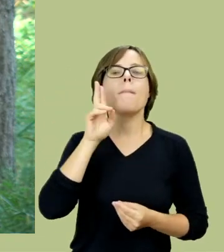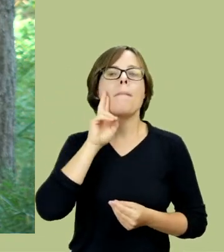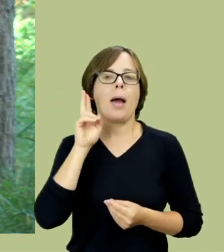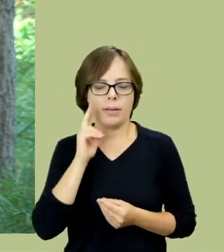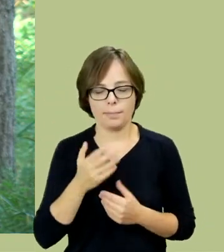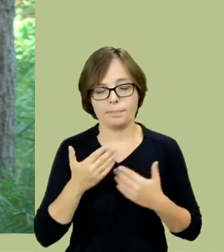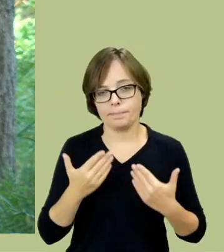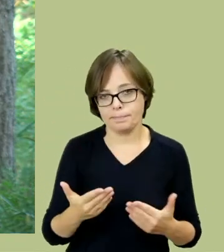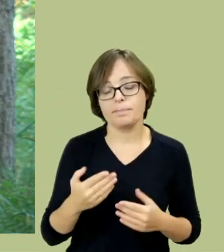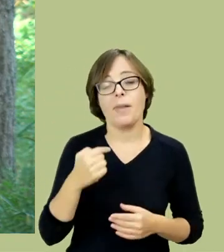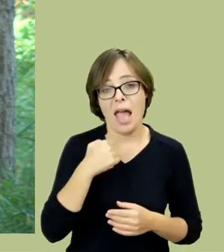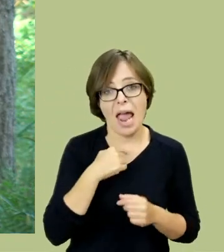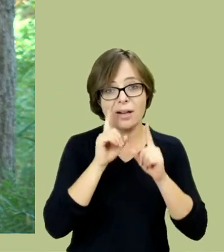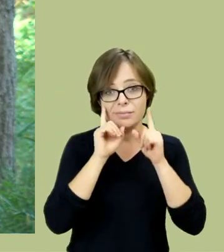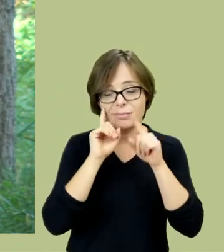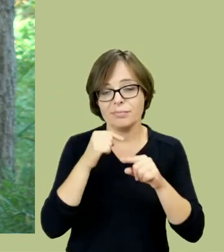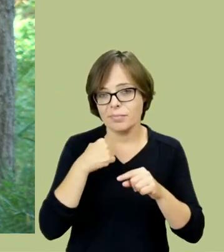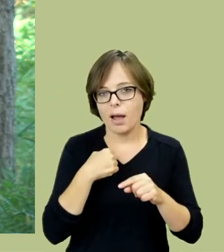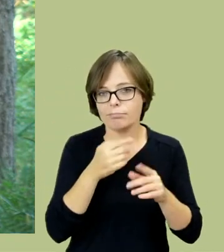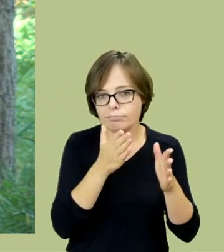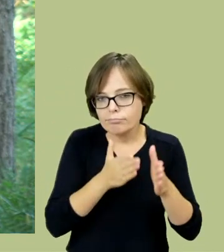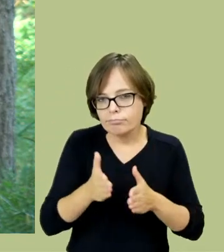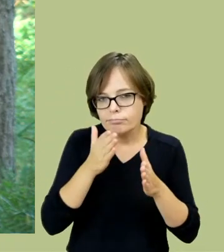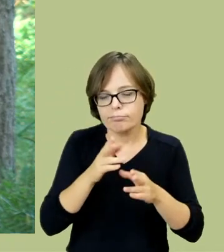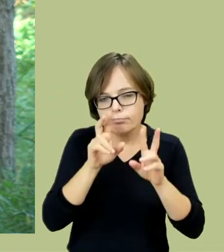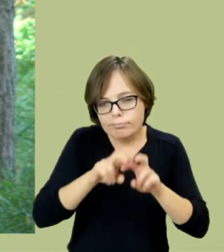nad biografią